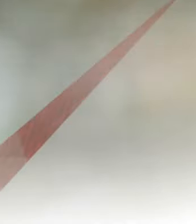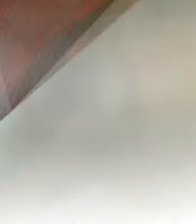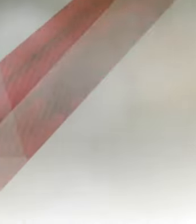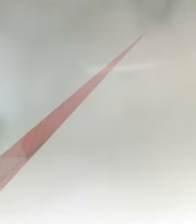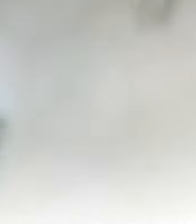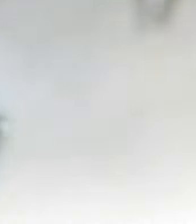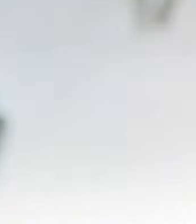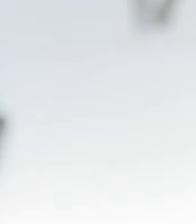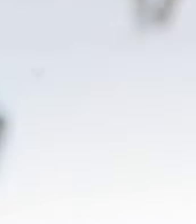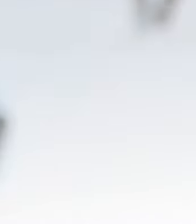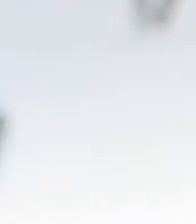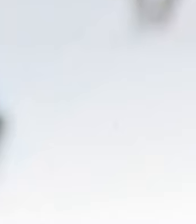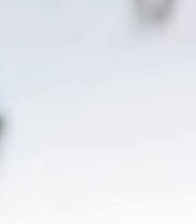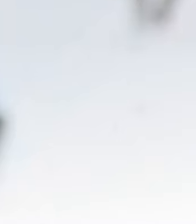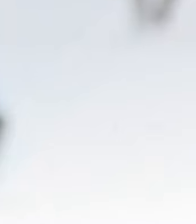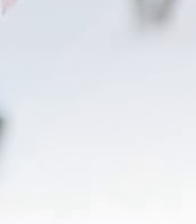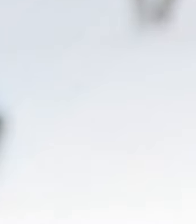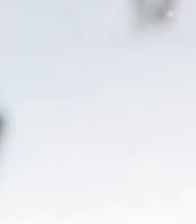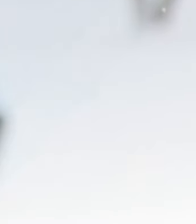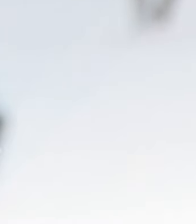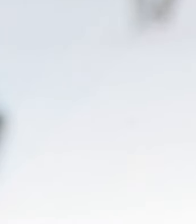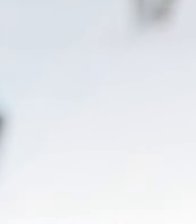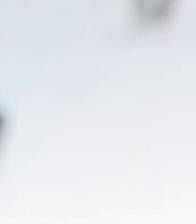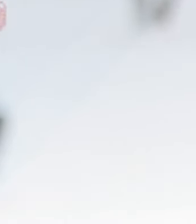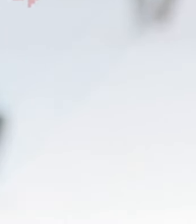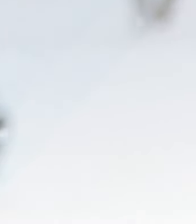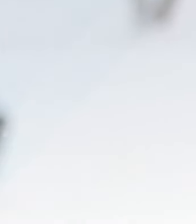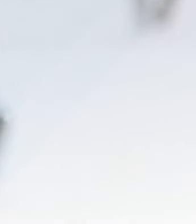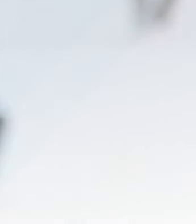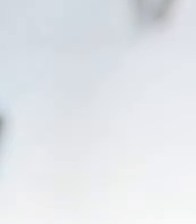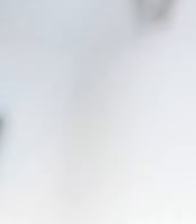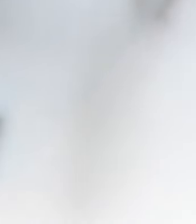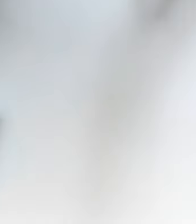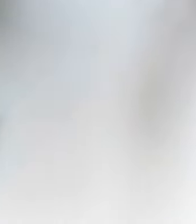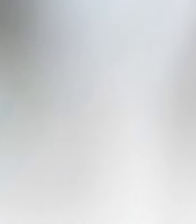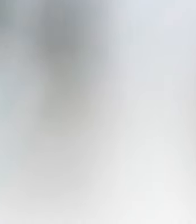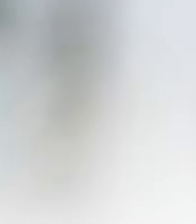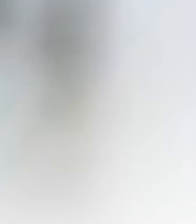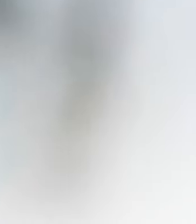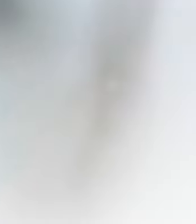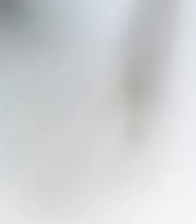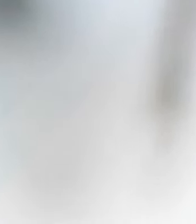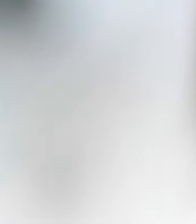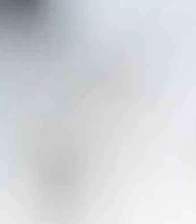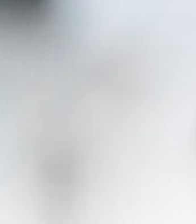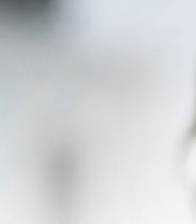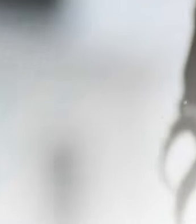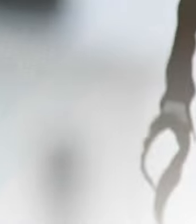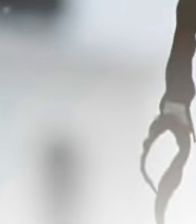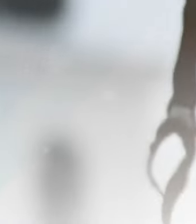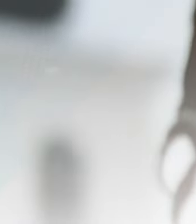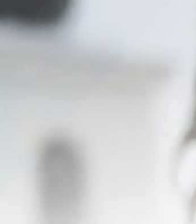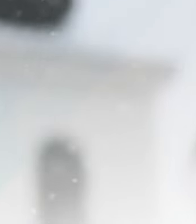значнае свята, на якое абавязкова ішлі ў царту і асвячалі свечкі. Пасля ёх запальвалі ў час на вальніць, каб